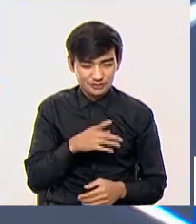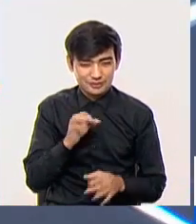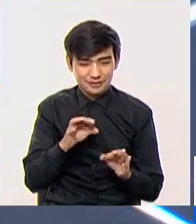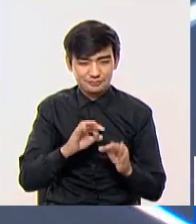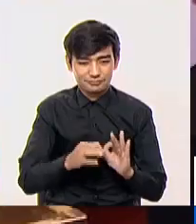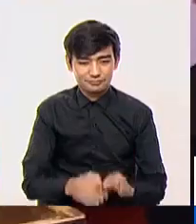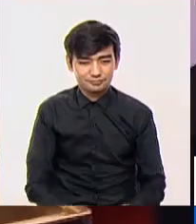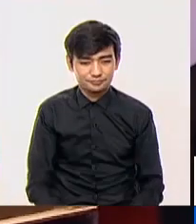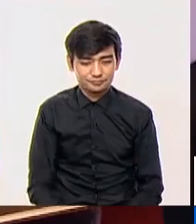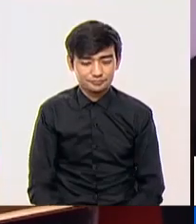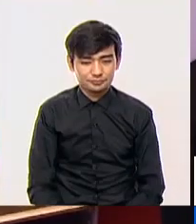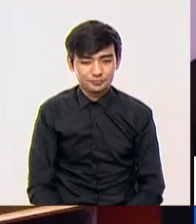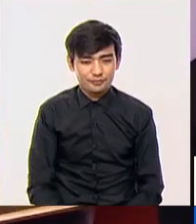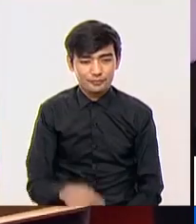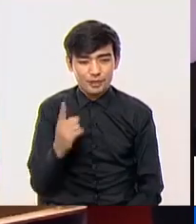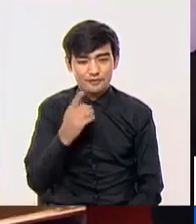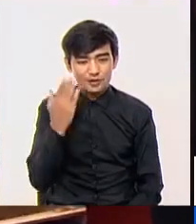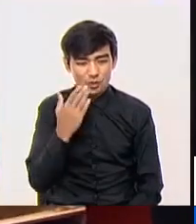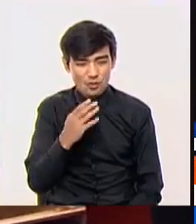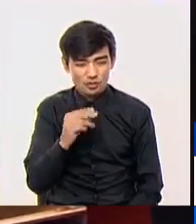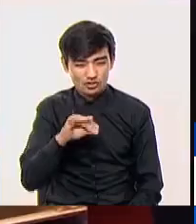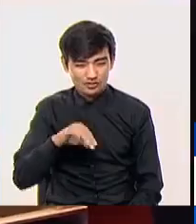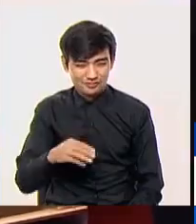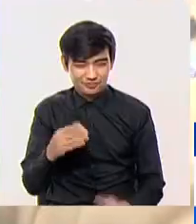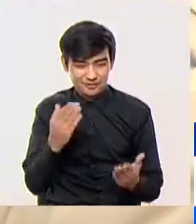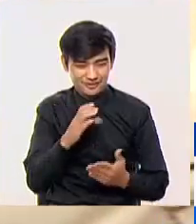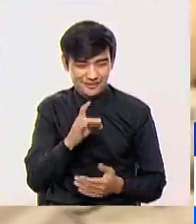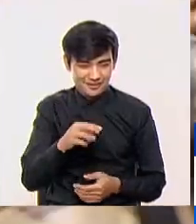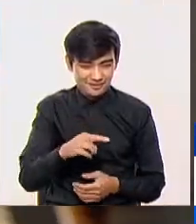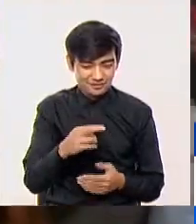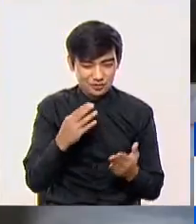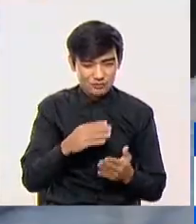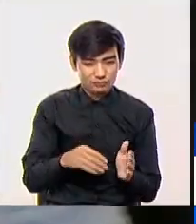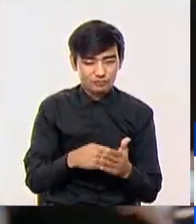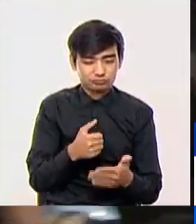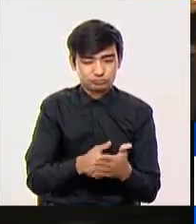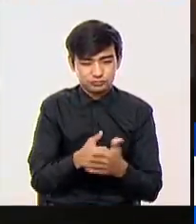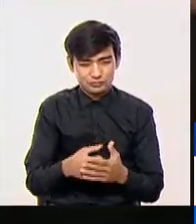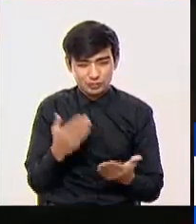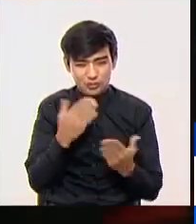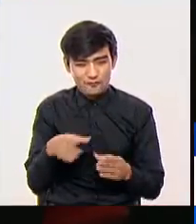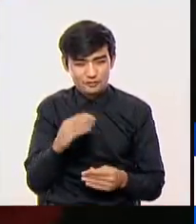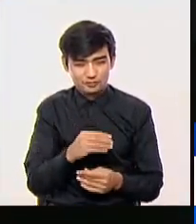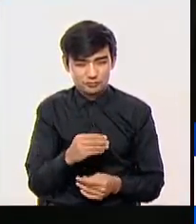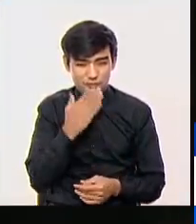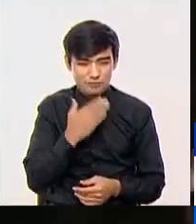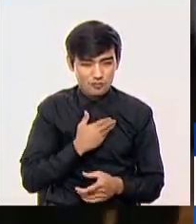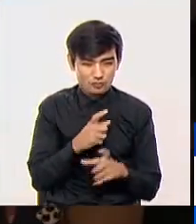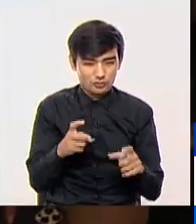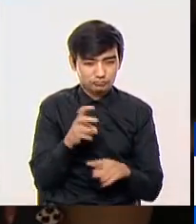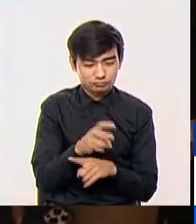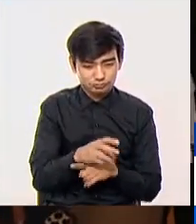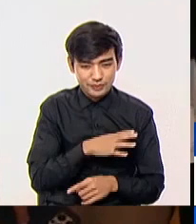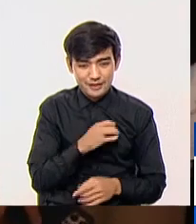Рымбеков. Первая часть фильма «Агашки по вызову» получила высокую оценку от кинокритиков и завоевала любовь зрителей.